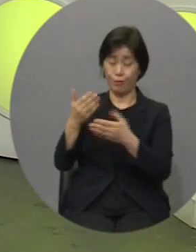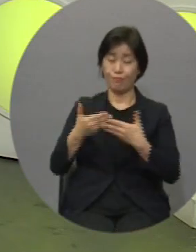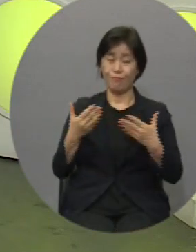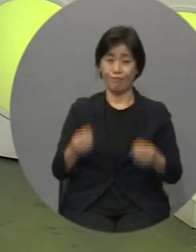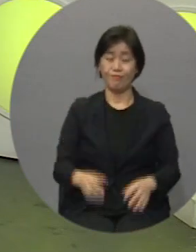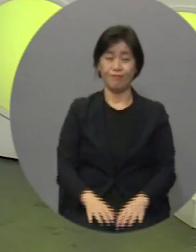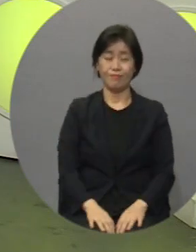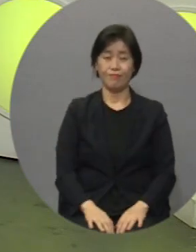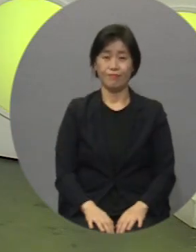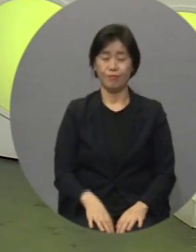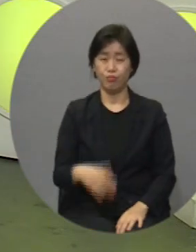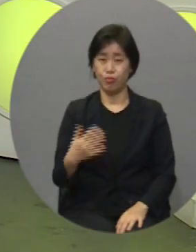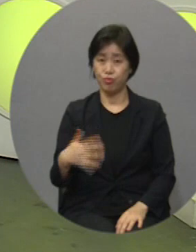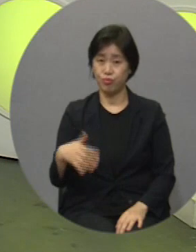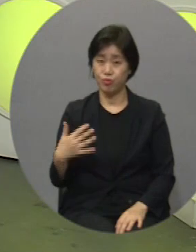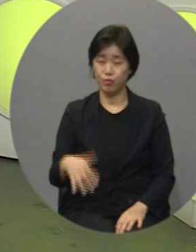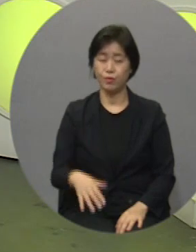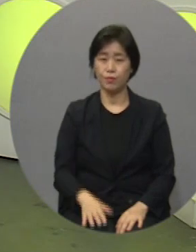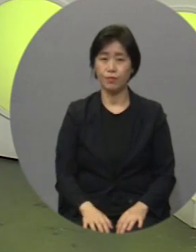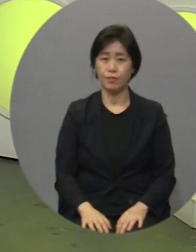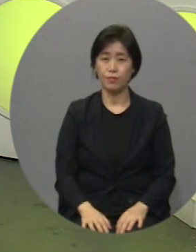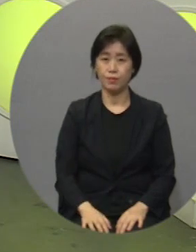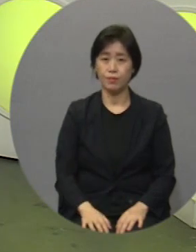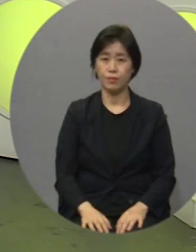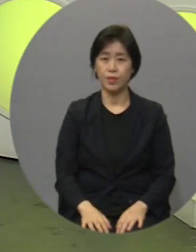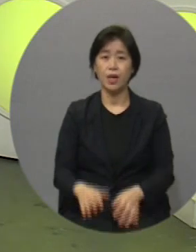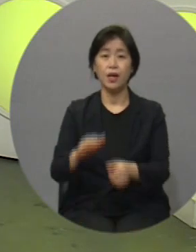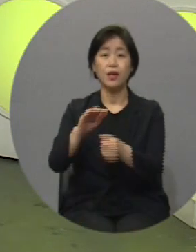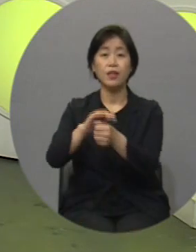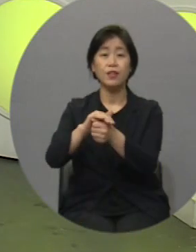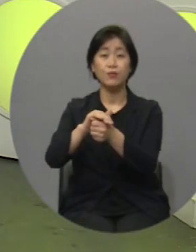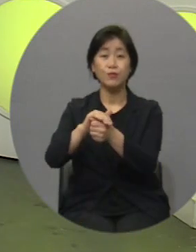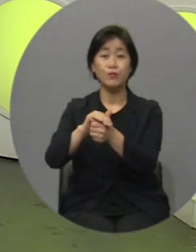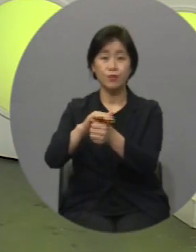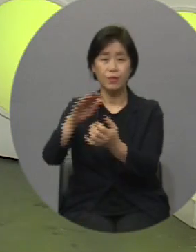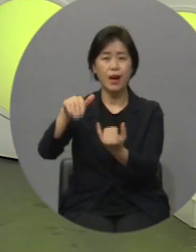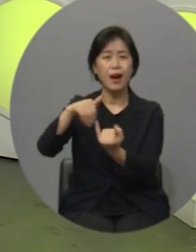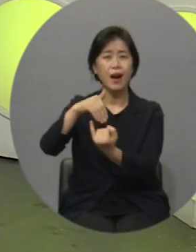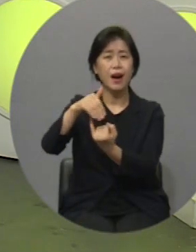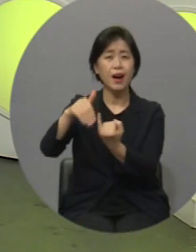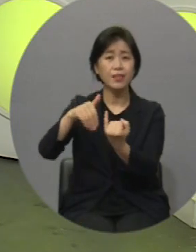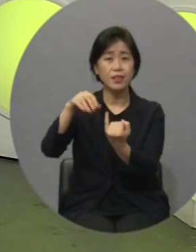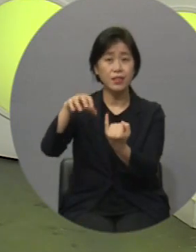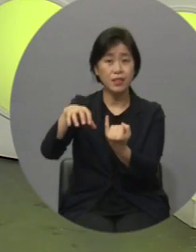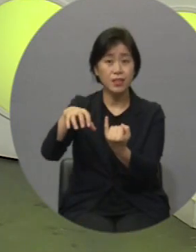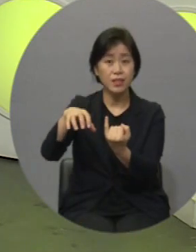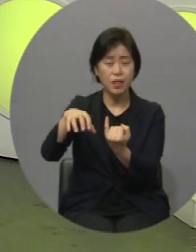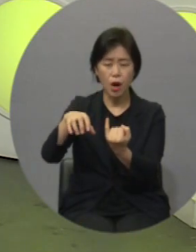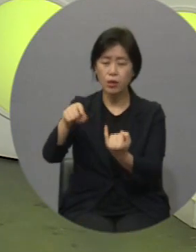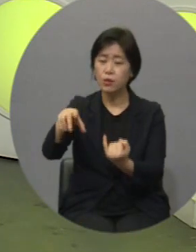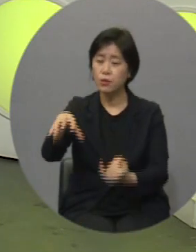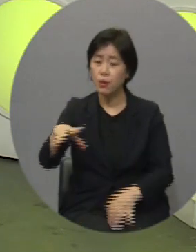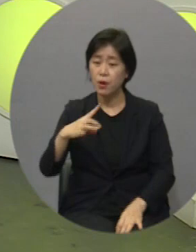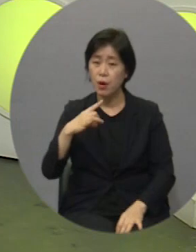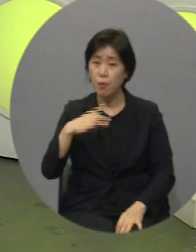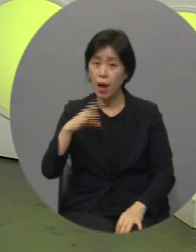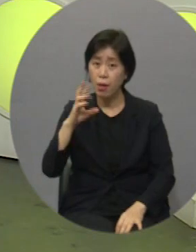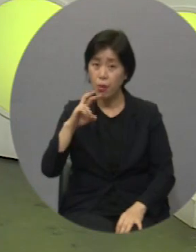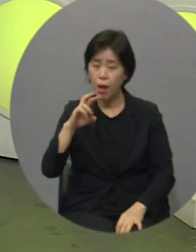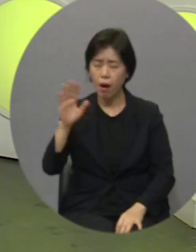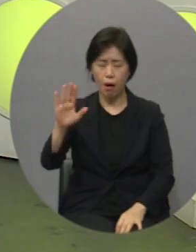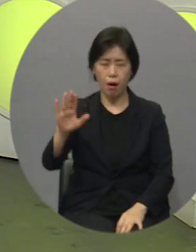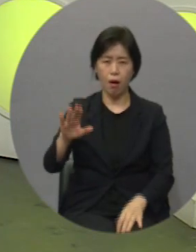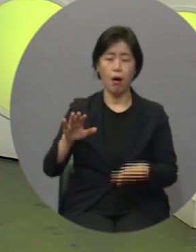본인은 네. 어, 제가 감히 이야기하지만 경주 아가씨가요 네. 지역 노래가 아니에요. 이제는 이 노래는